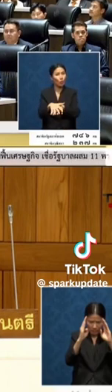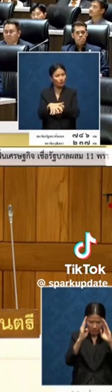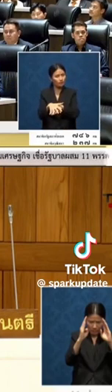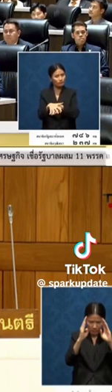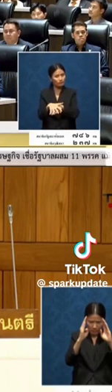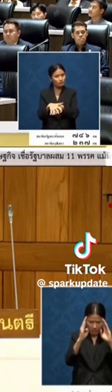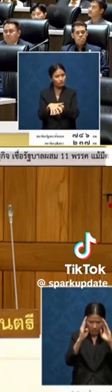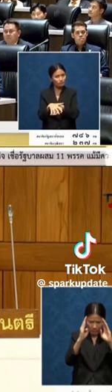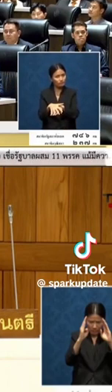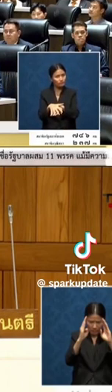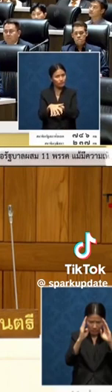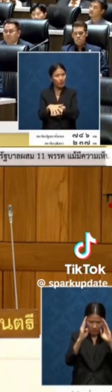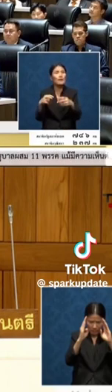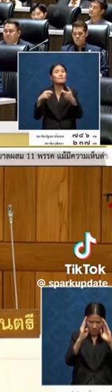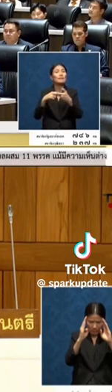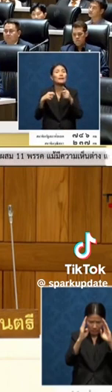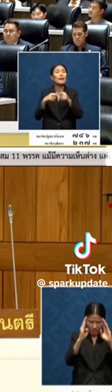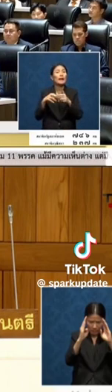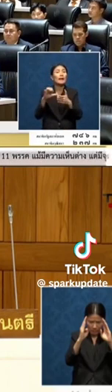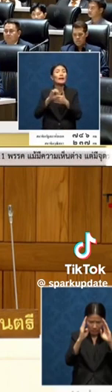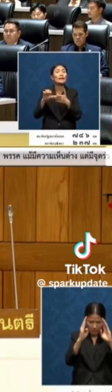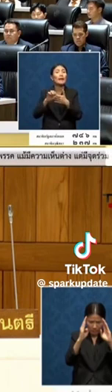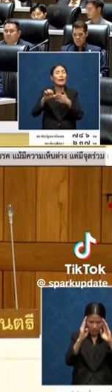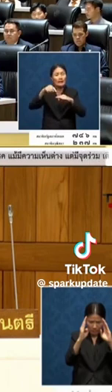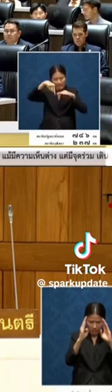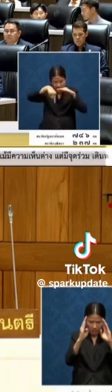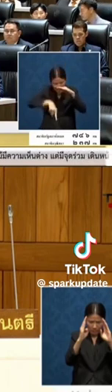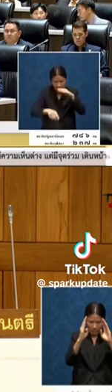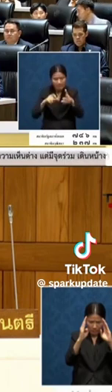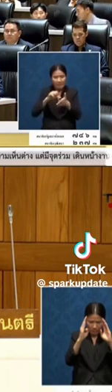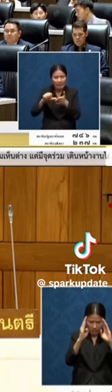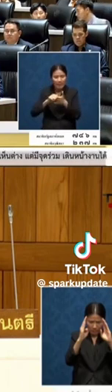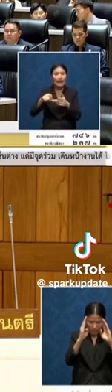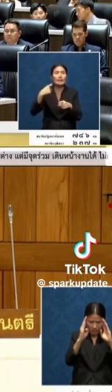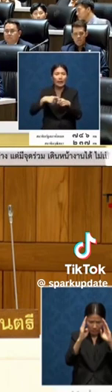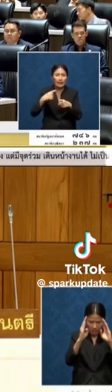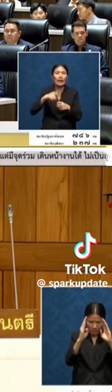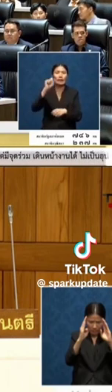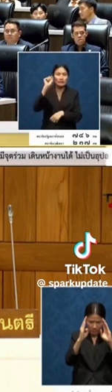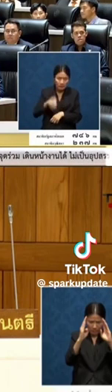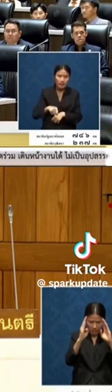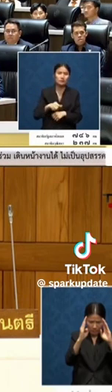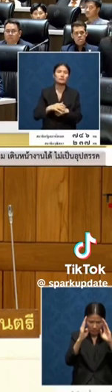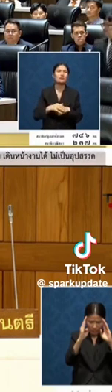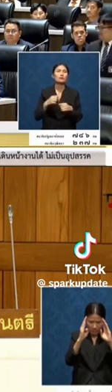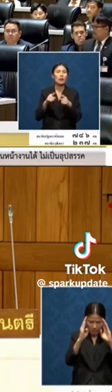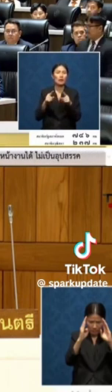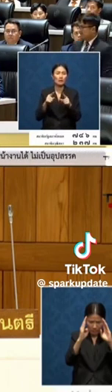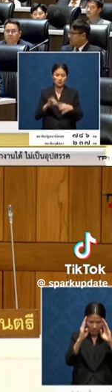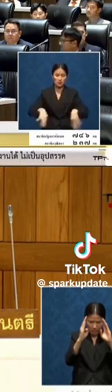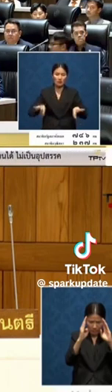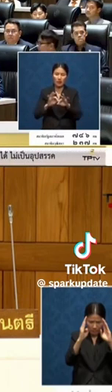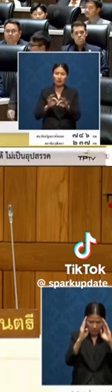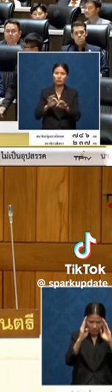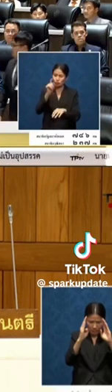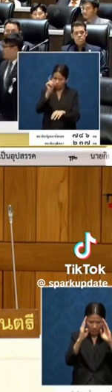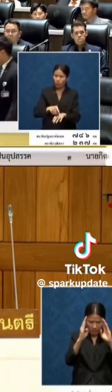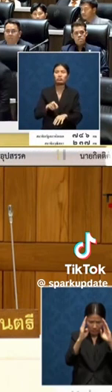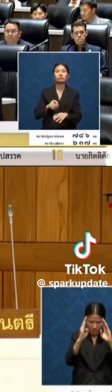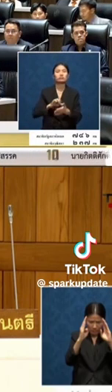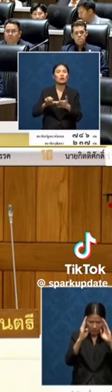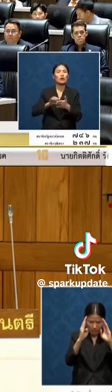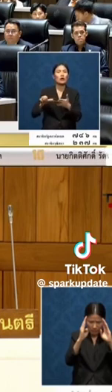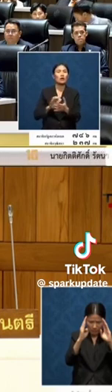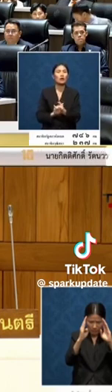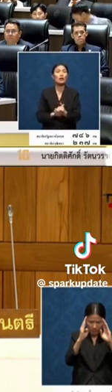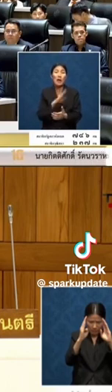ะครับว่าการแก้ไขปัญหาเชิงโครงสร้างเนี่ยมันยากมันใช้เวลาแต่ต้องทำหากไม่รีบทำนะครับปัญหาจะหมักหม